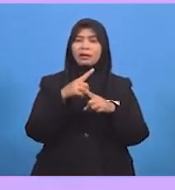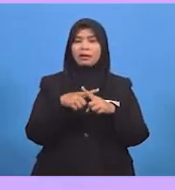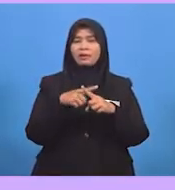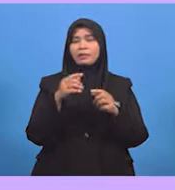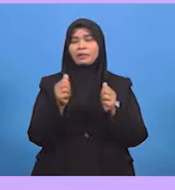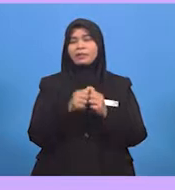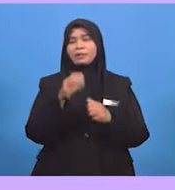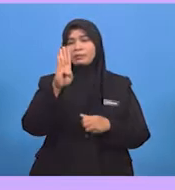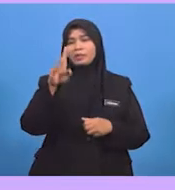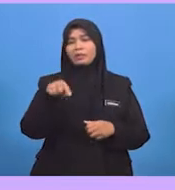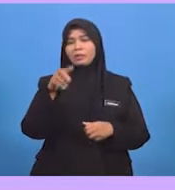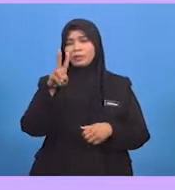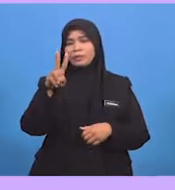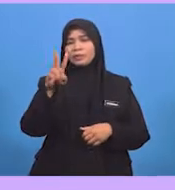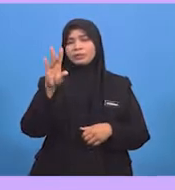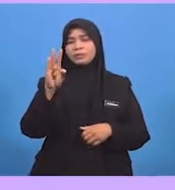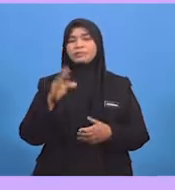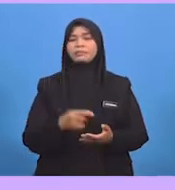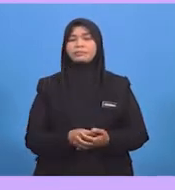RM 4.27.